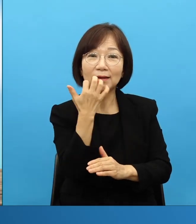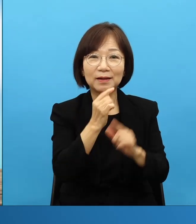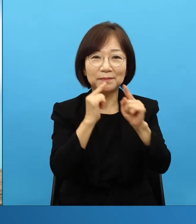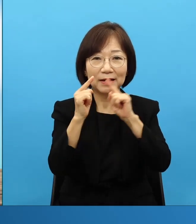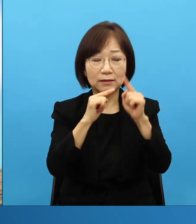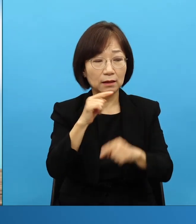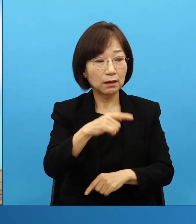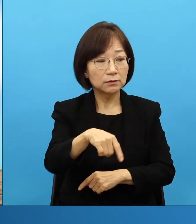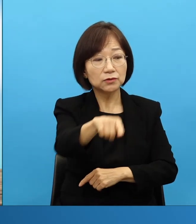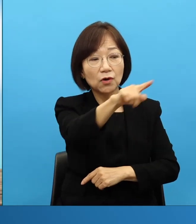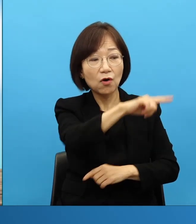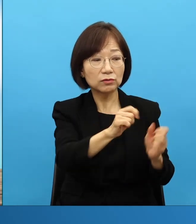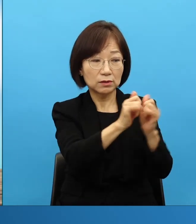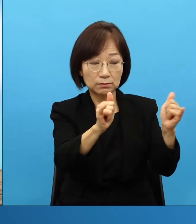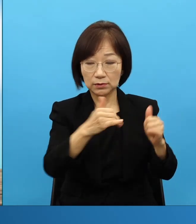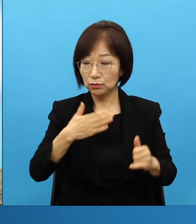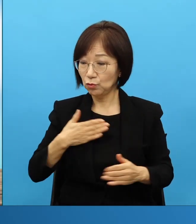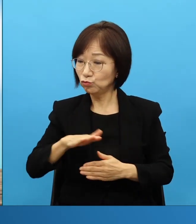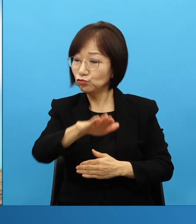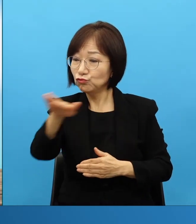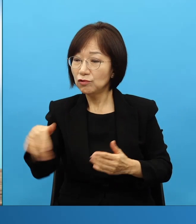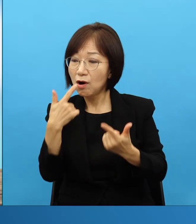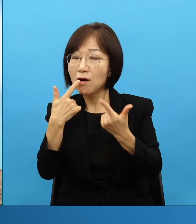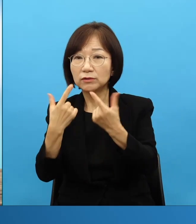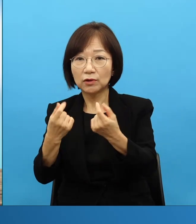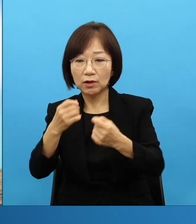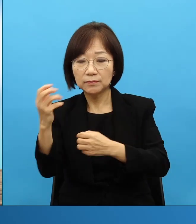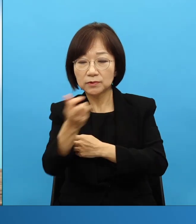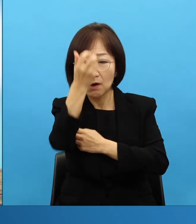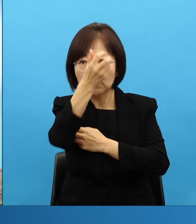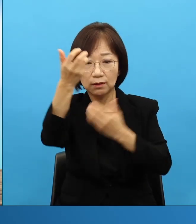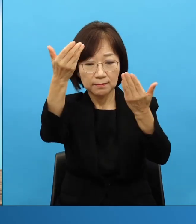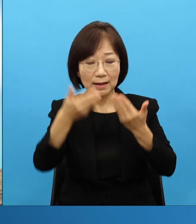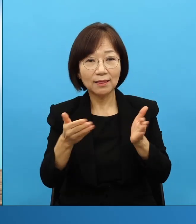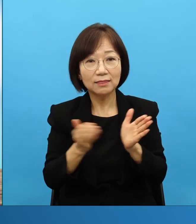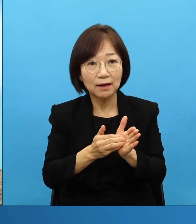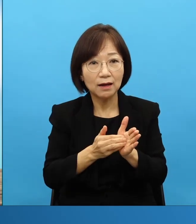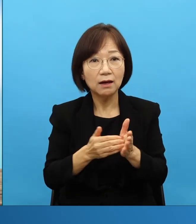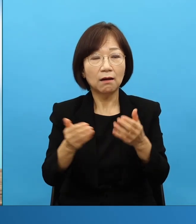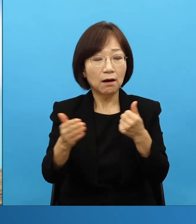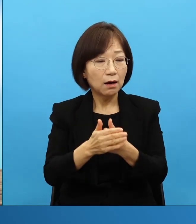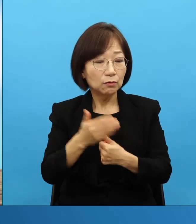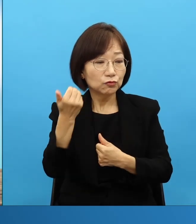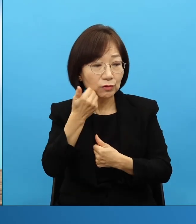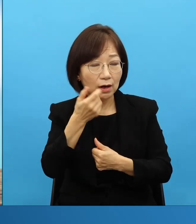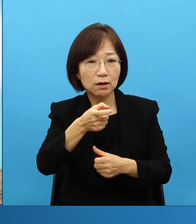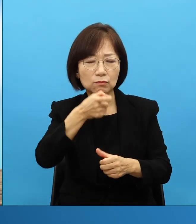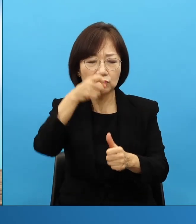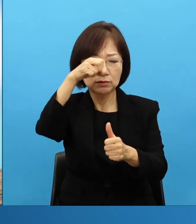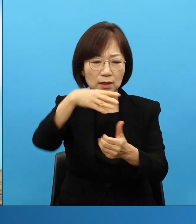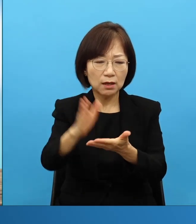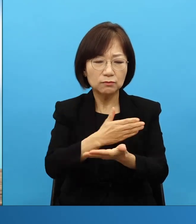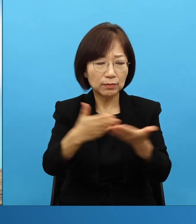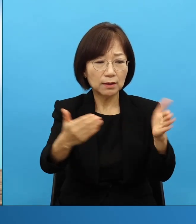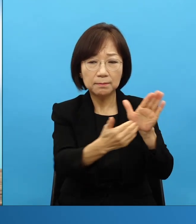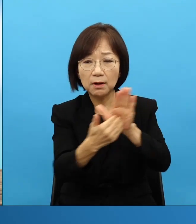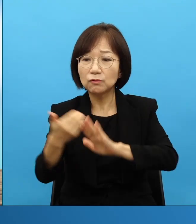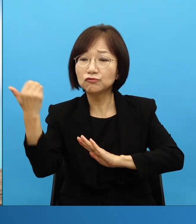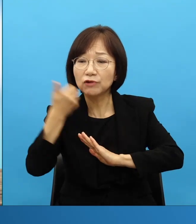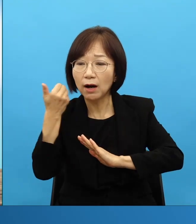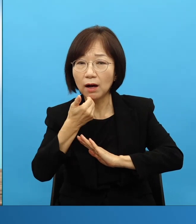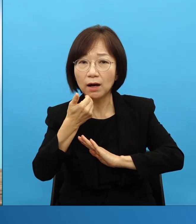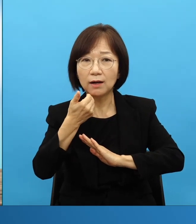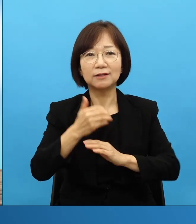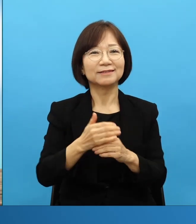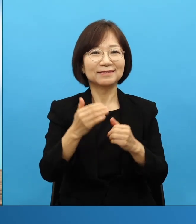이 사람들이 우리와 같이 성령을 받았으니 누가 능히 물로 세례 베품을 금하리요 하고